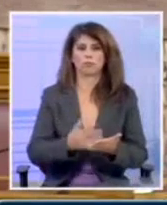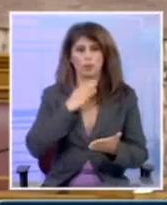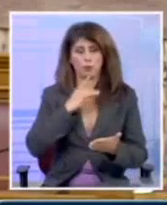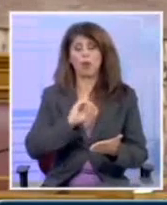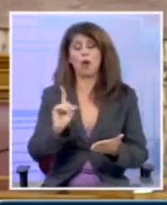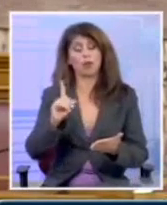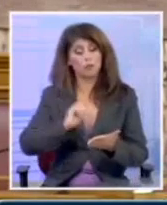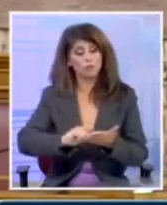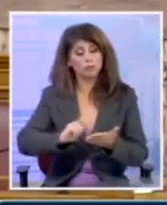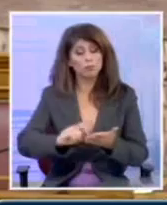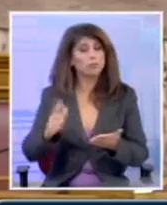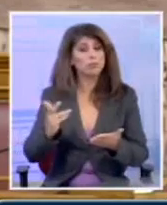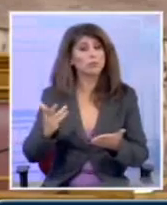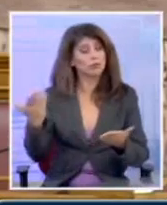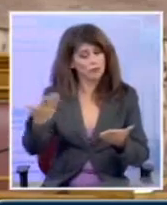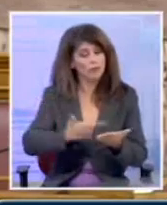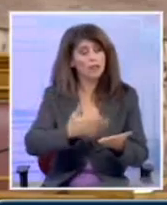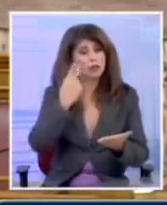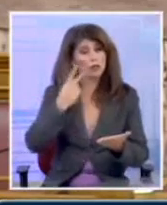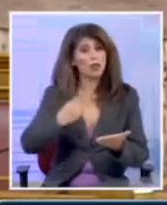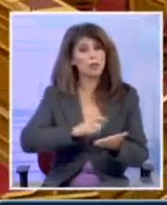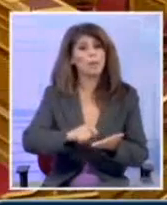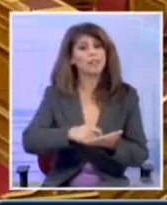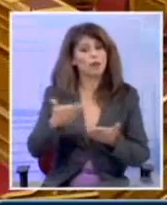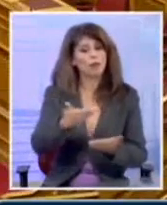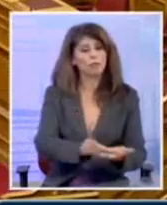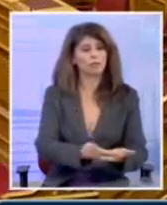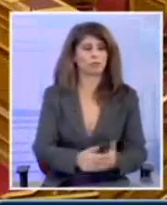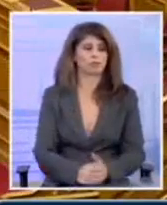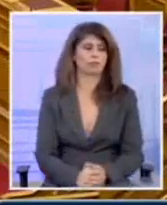έχει γράψει οπουδήποτε, φέρτε το εδώ. Καλώς, ευχαριστούμε κύριε Υπουργέ.